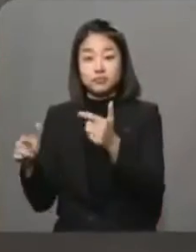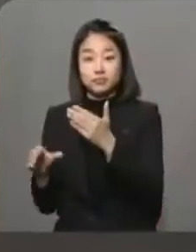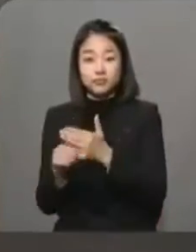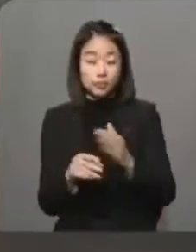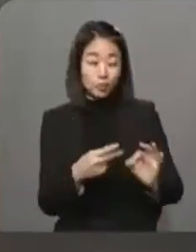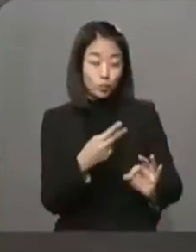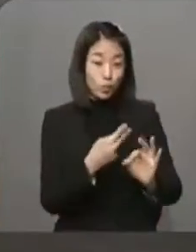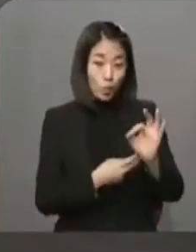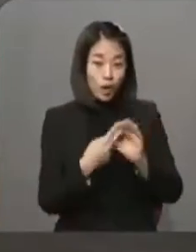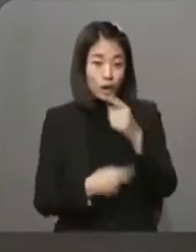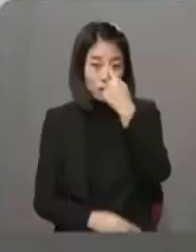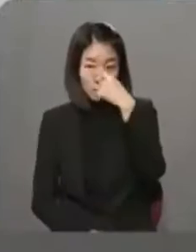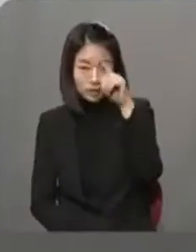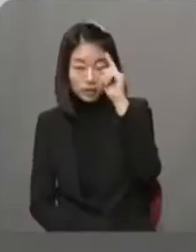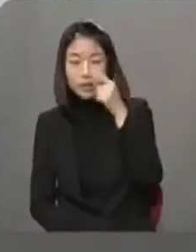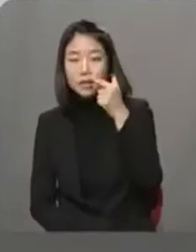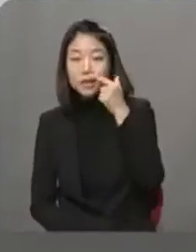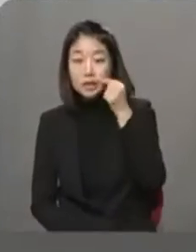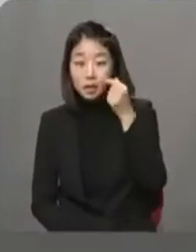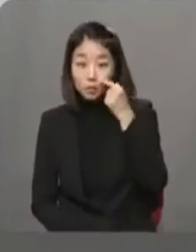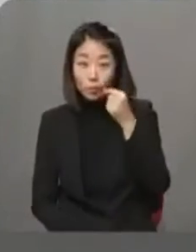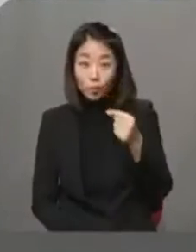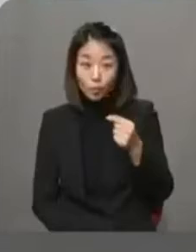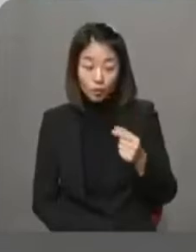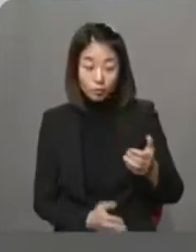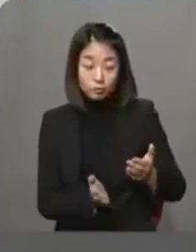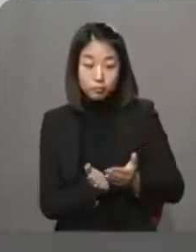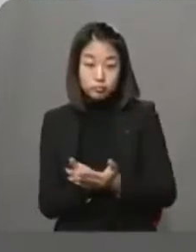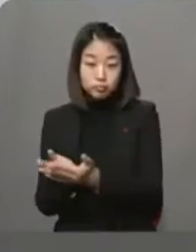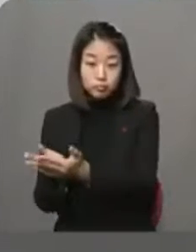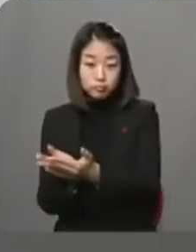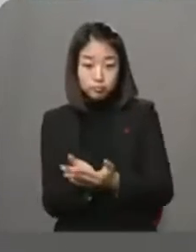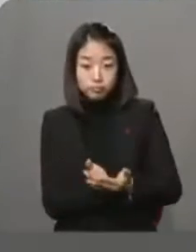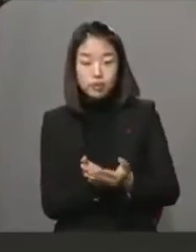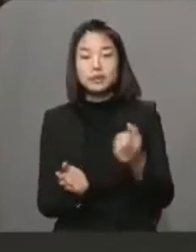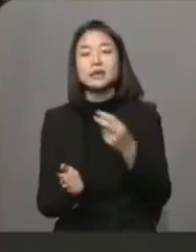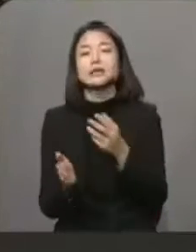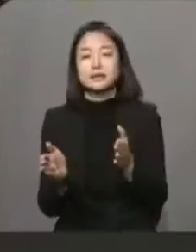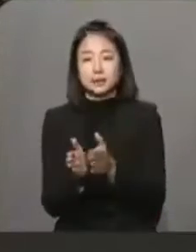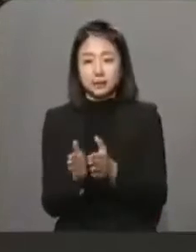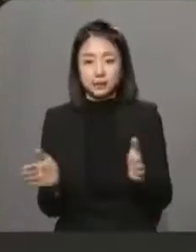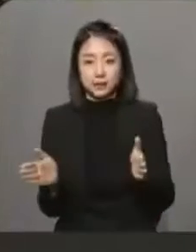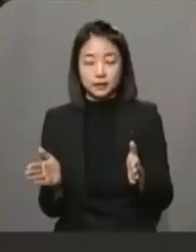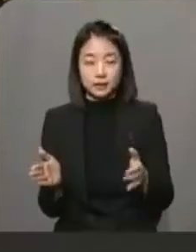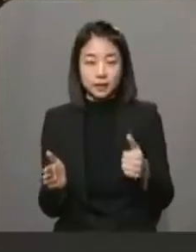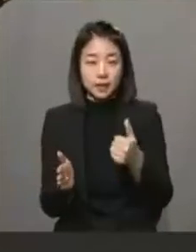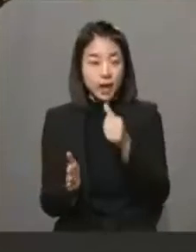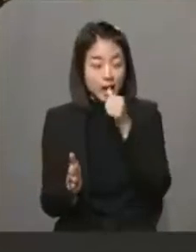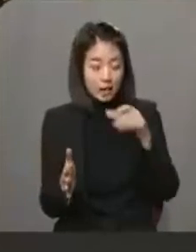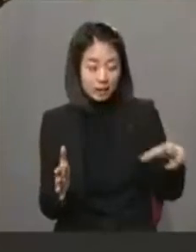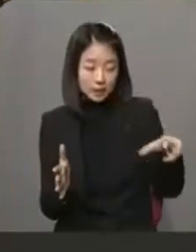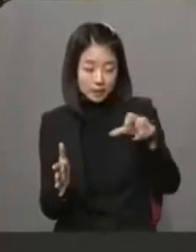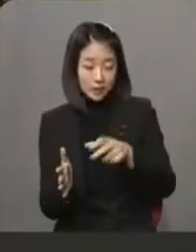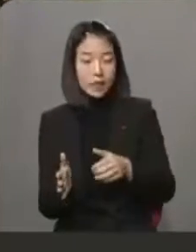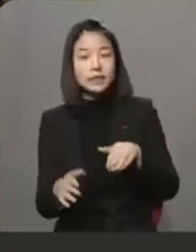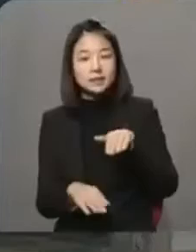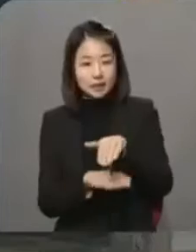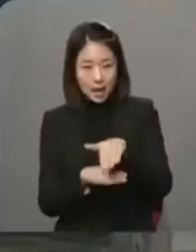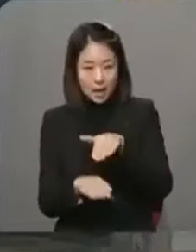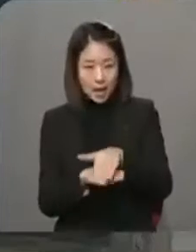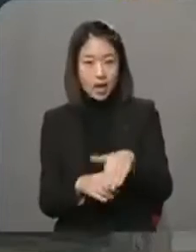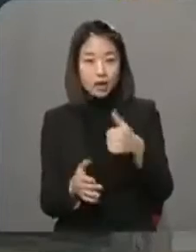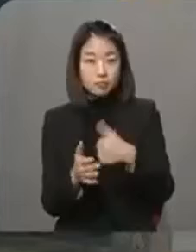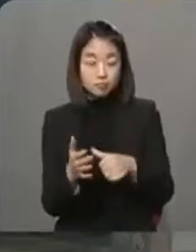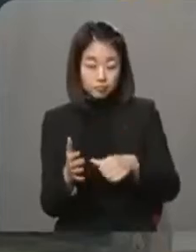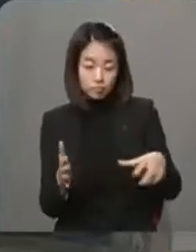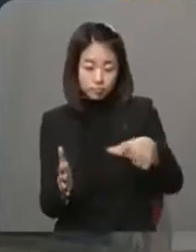동해안과 러시아 일본을 오가는 국제화물 여객선이 다시 취향 하면서 컨테이너와 차량 중장비 등 화물